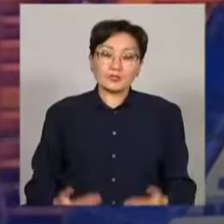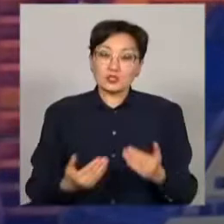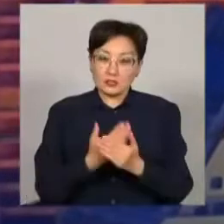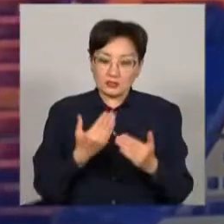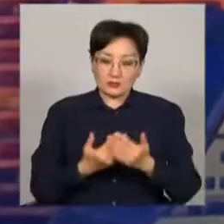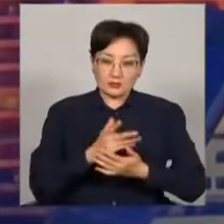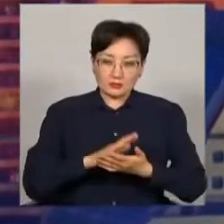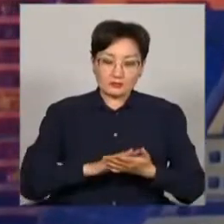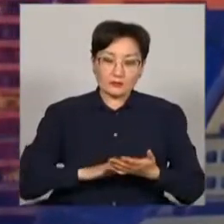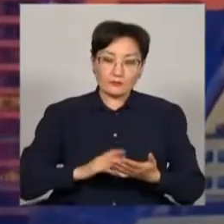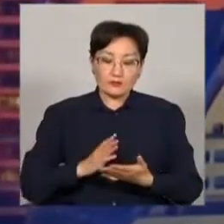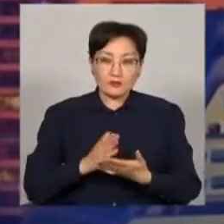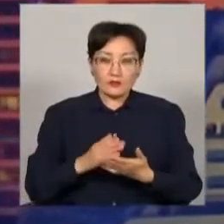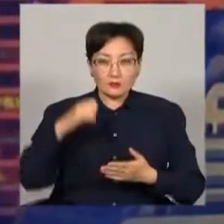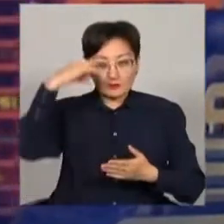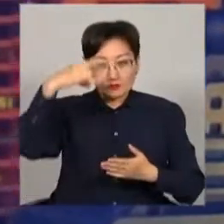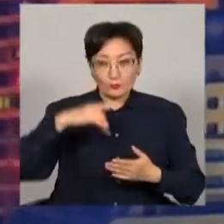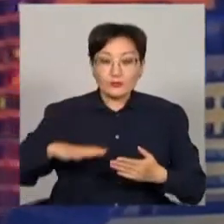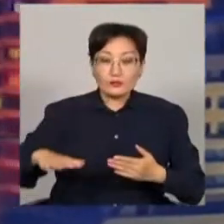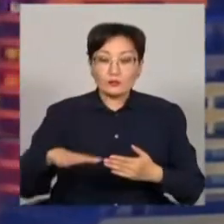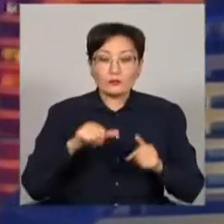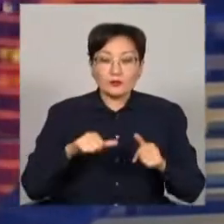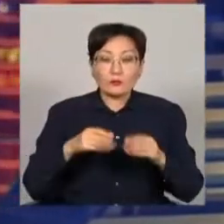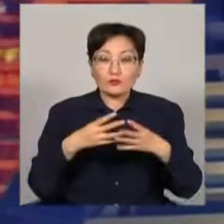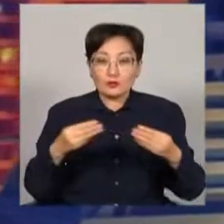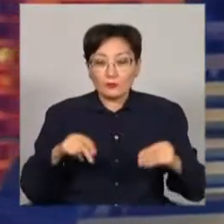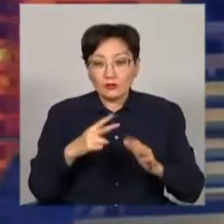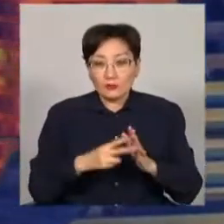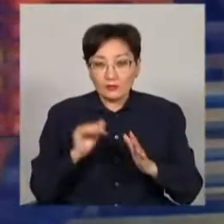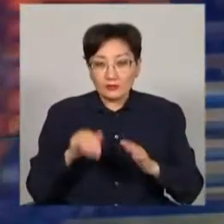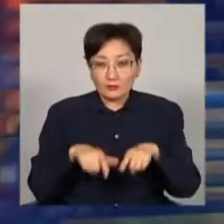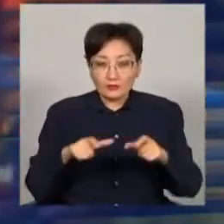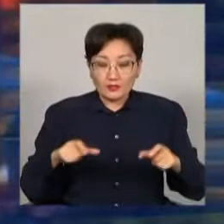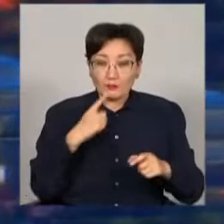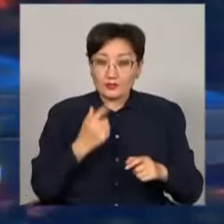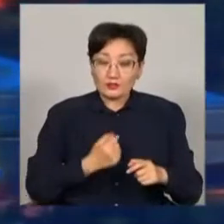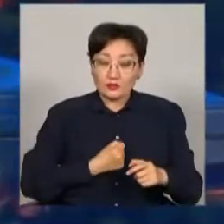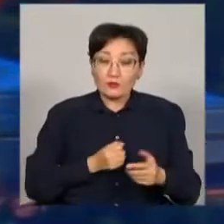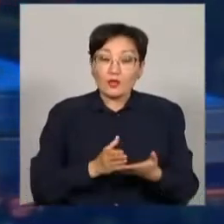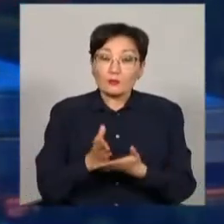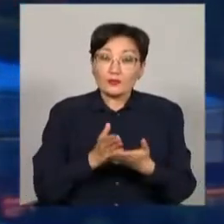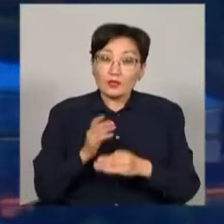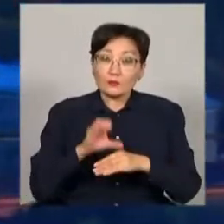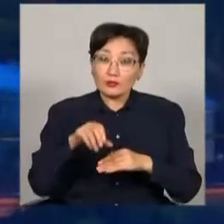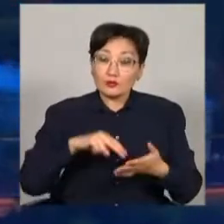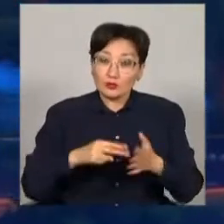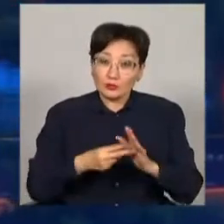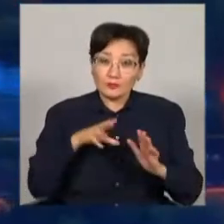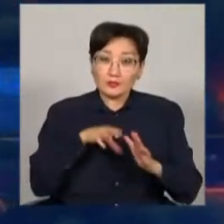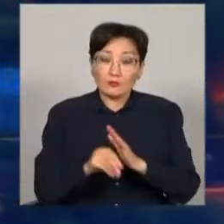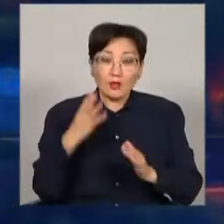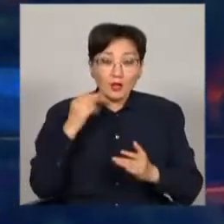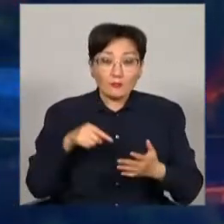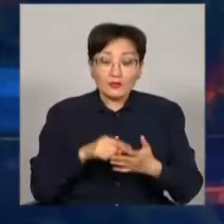Ақпарат леген одан әр тізбектейміз. Еліміз бойынша биылғы көктемде 17 мың азаматты әскерге аттандыру жоспарланған. Оның ішінде